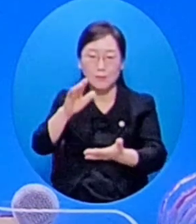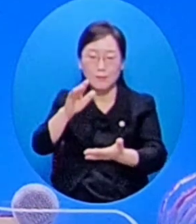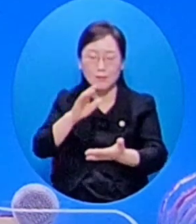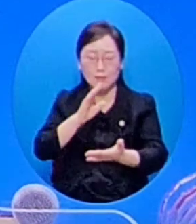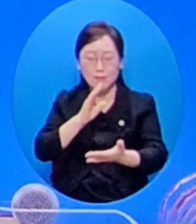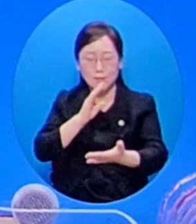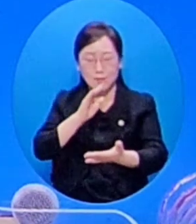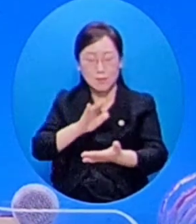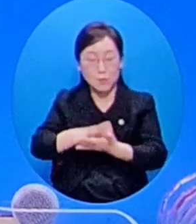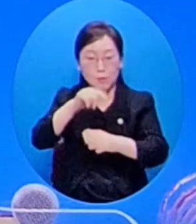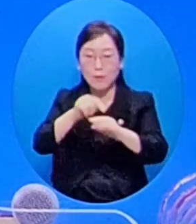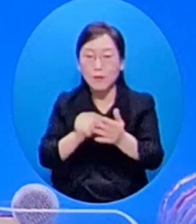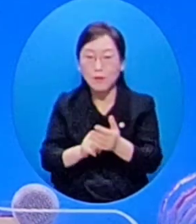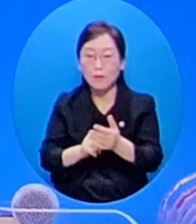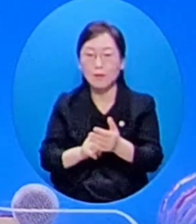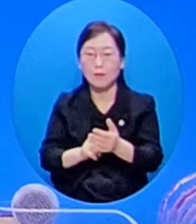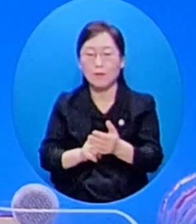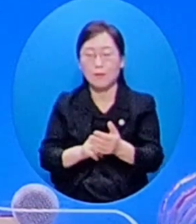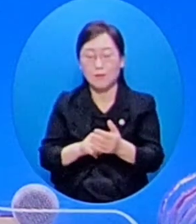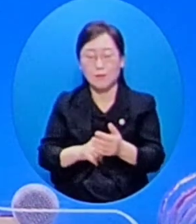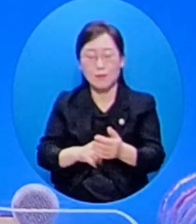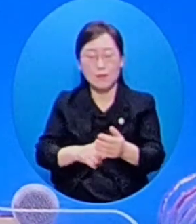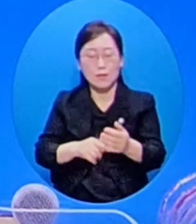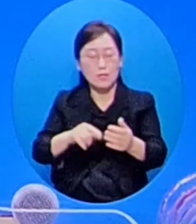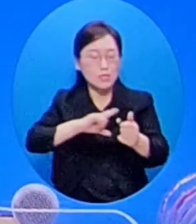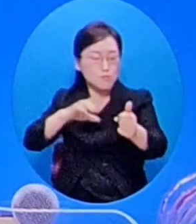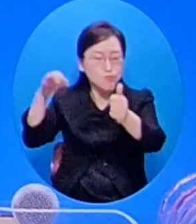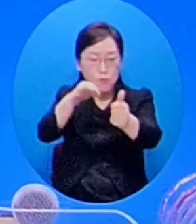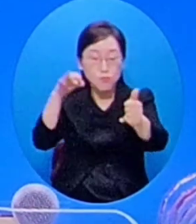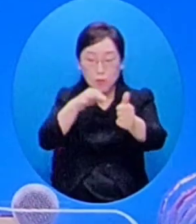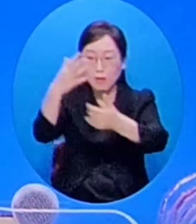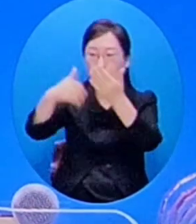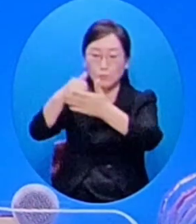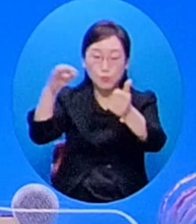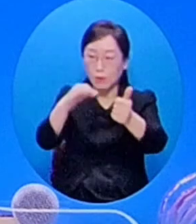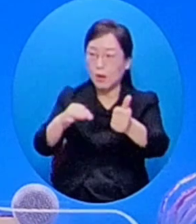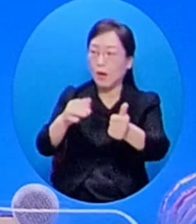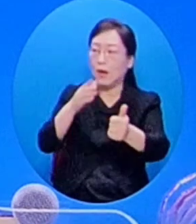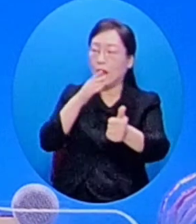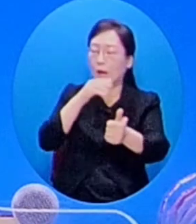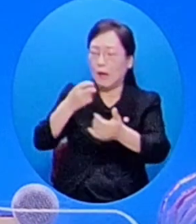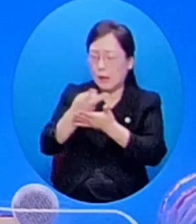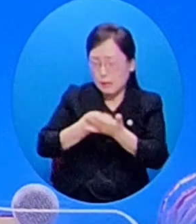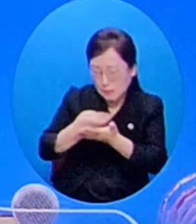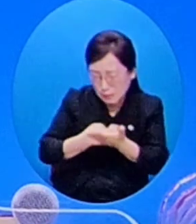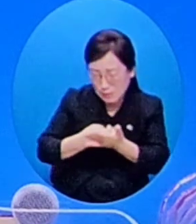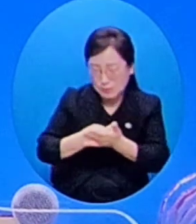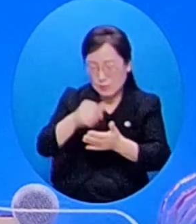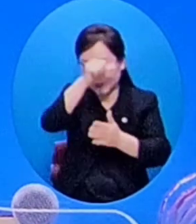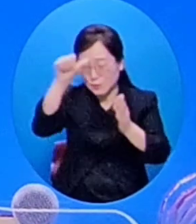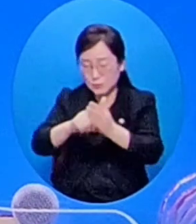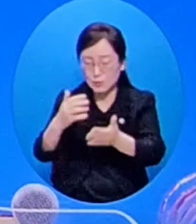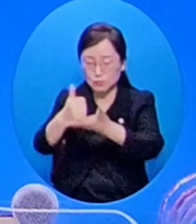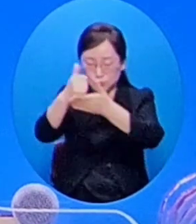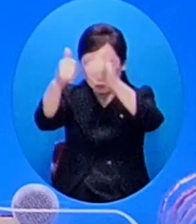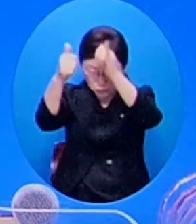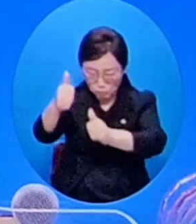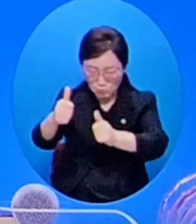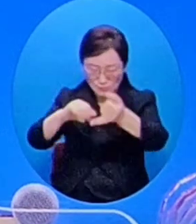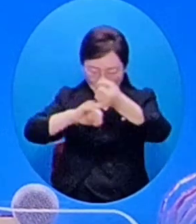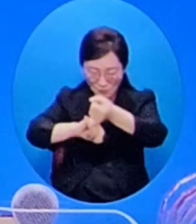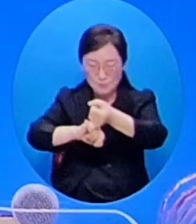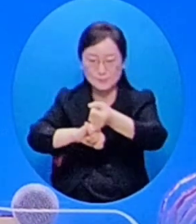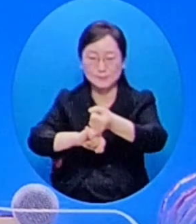듣습니다. 익두야 익두야 하는 성령을 듣고 대굴대굴 그러면서 내 남은 여생 주님에 바치겠습니다. 그래서 그가